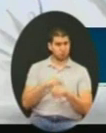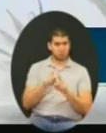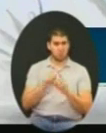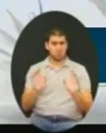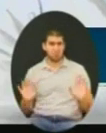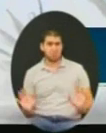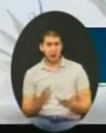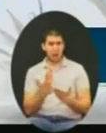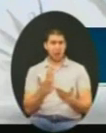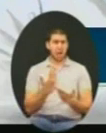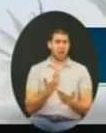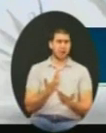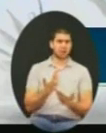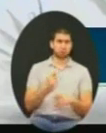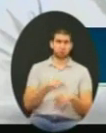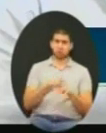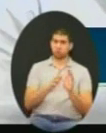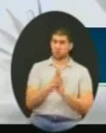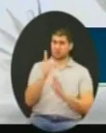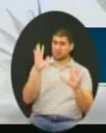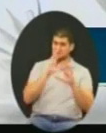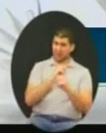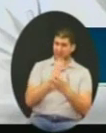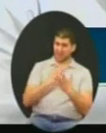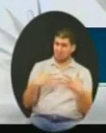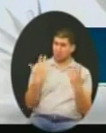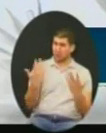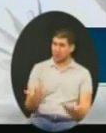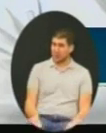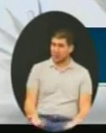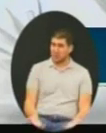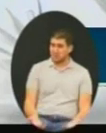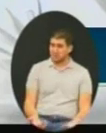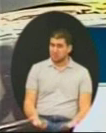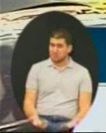חופזה בחצות עד הבוקר?